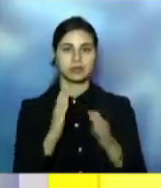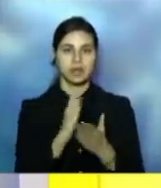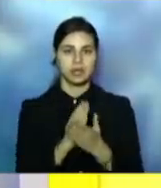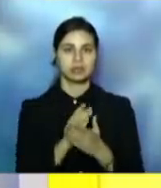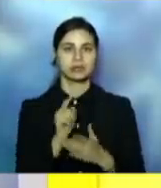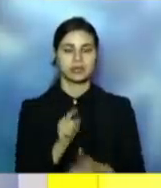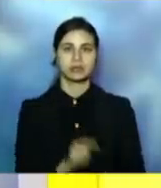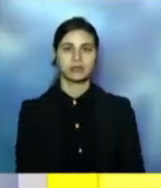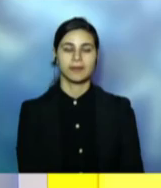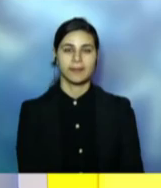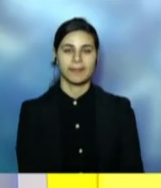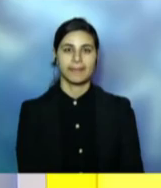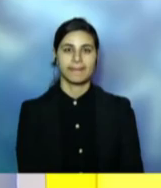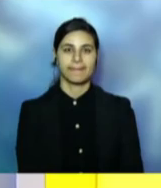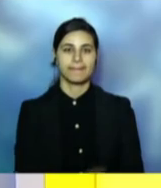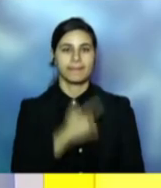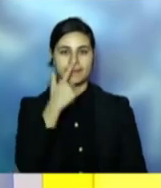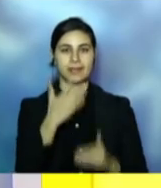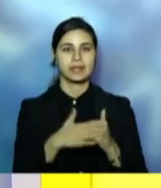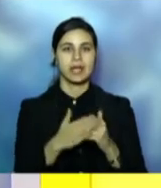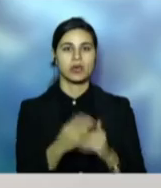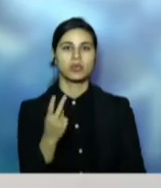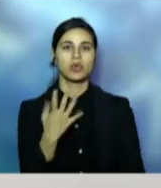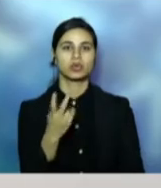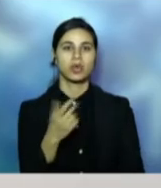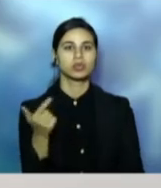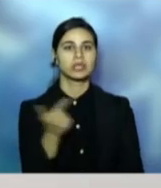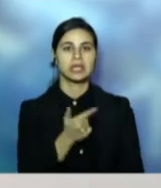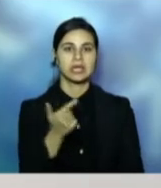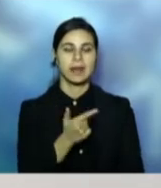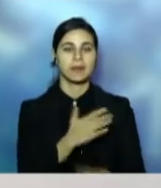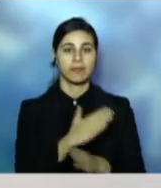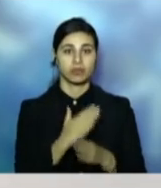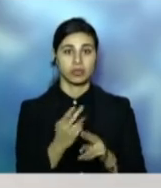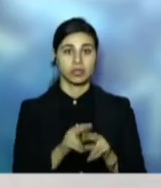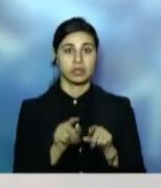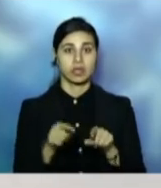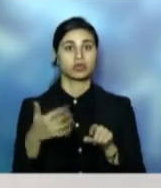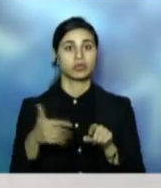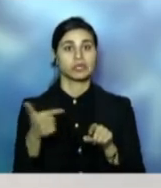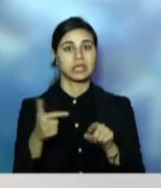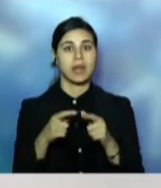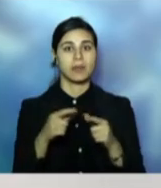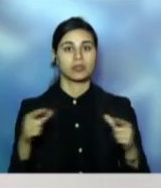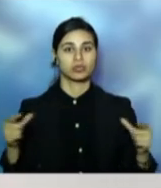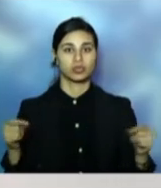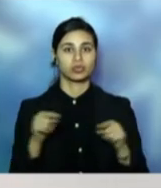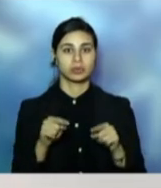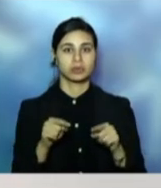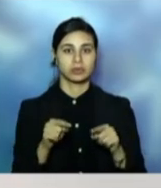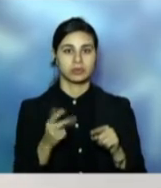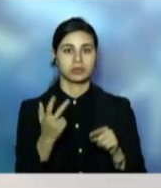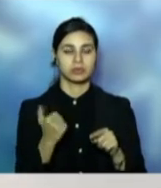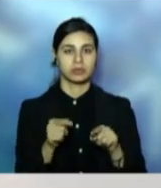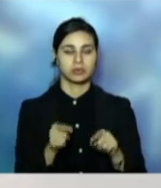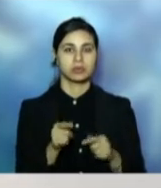ეს ნაჭერი. დაახლოებით 25 გრამი, მარი, პური. აი ეს არის 50 გრამი. ამიტომ ნახეთ, თუ